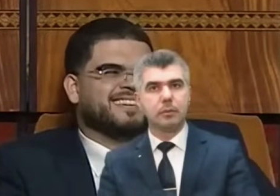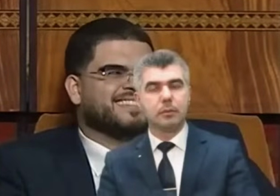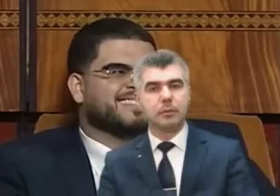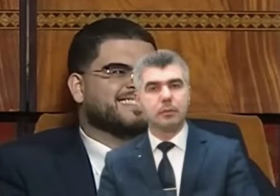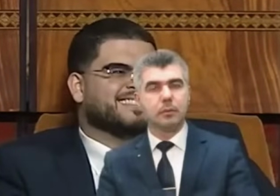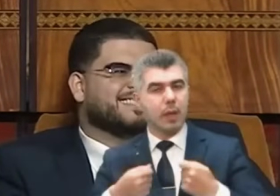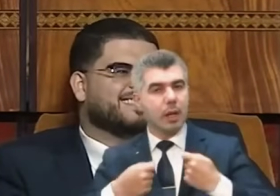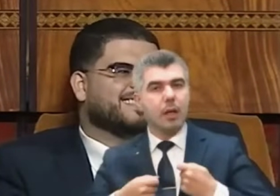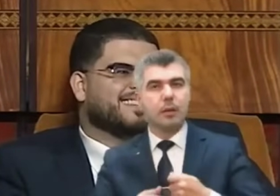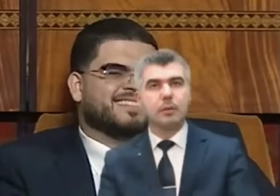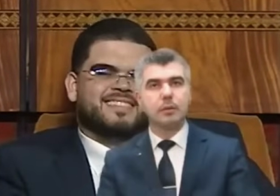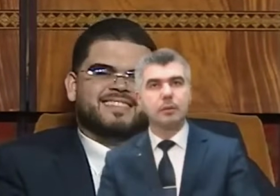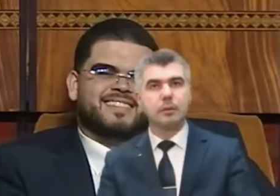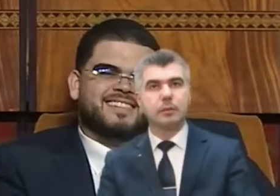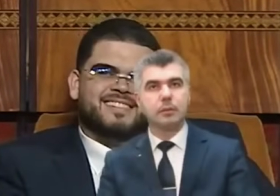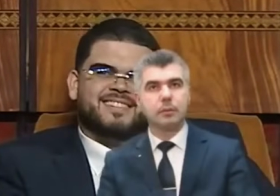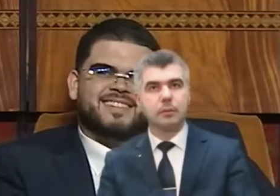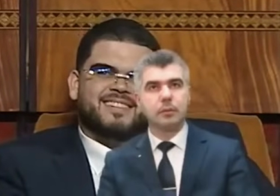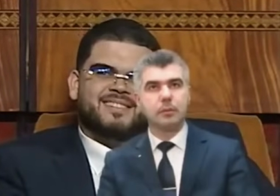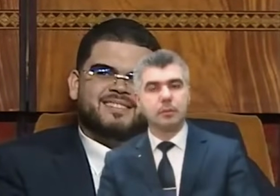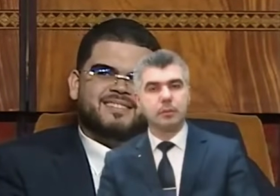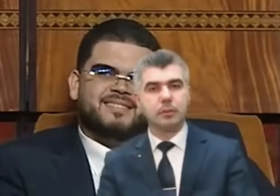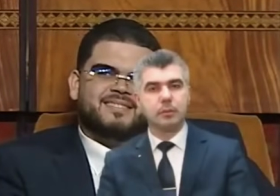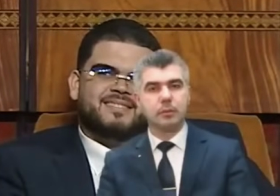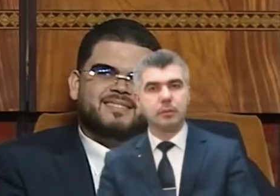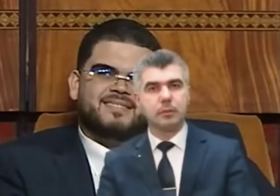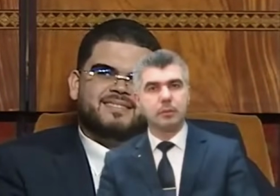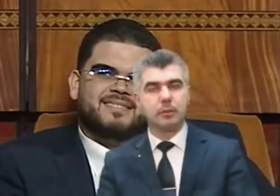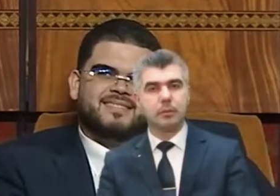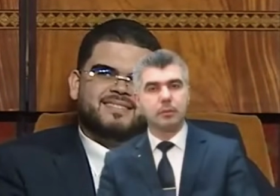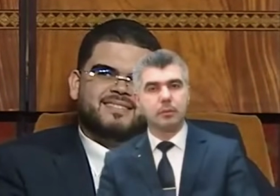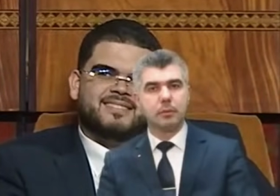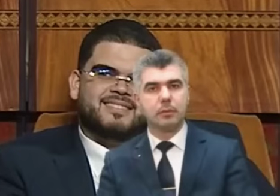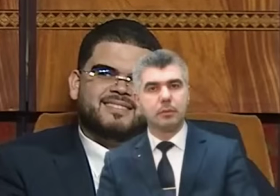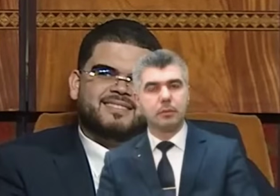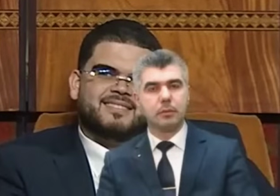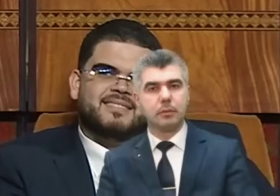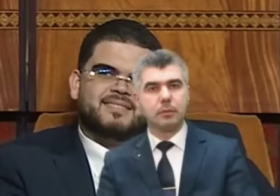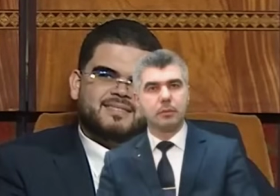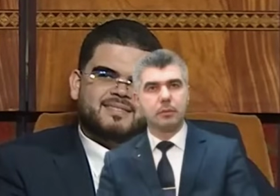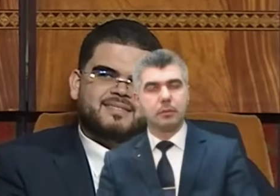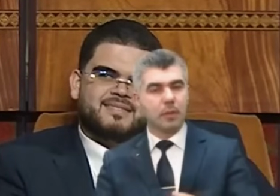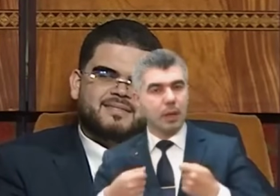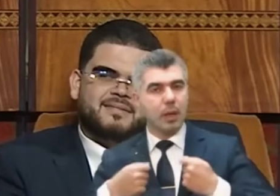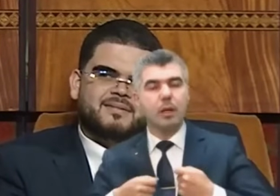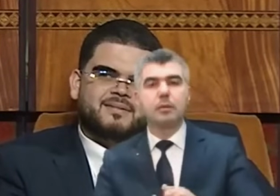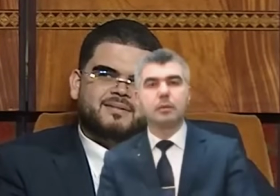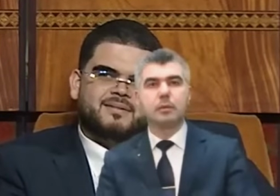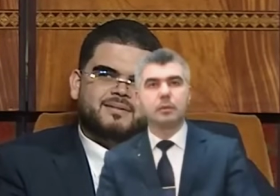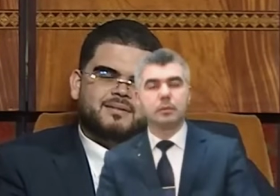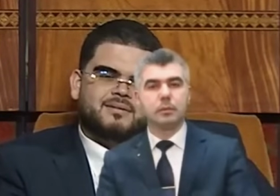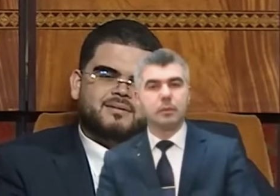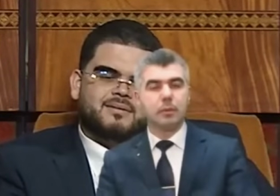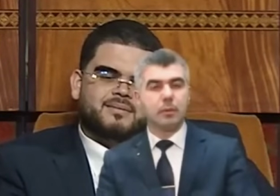السيد الرئيس المحترم. نعم مزيان هكذا، مزيان. السيد الرئيس المحترم،